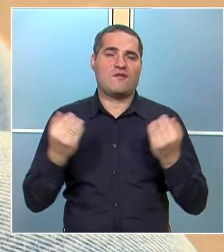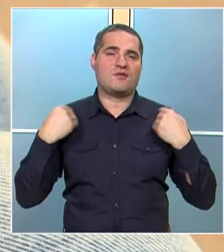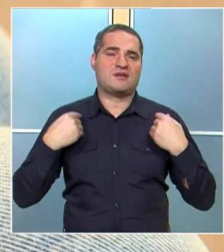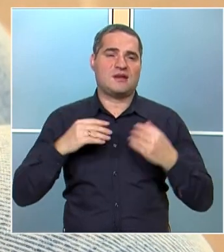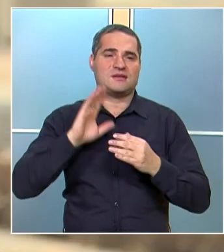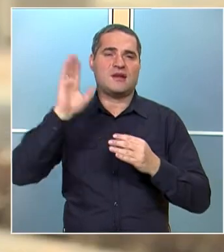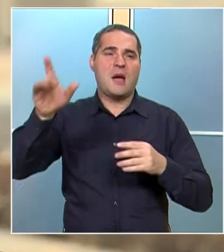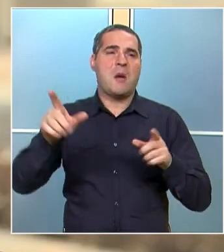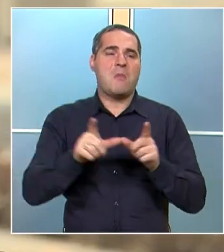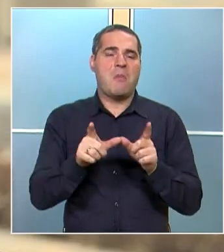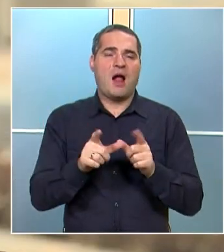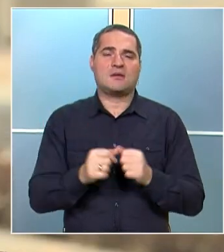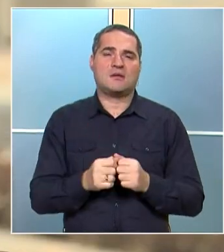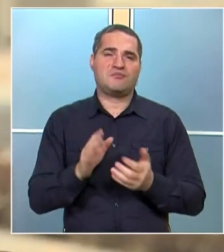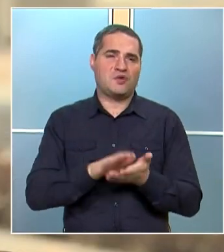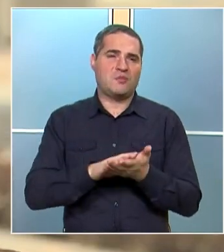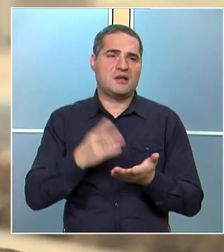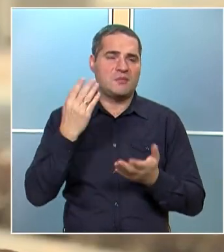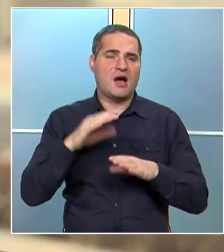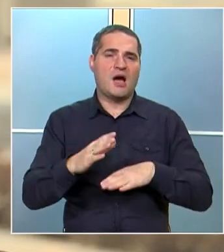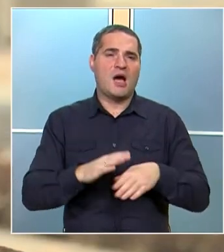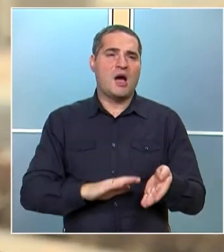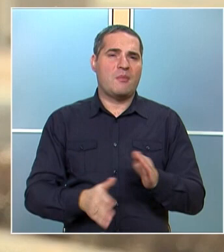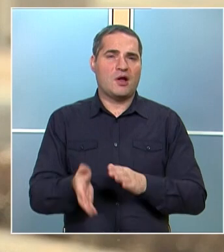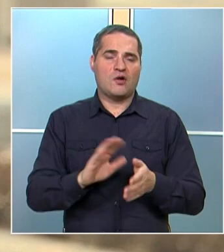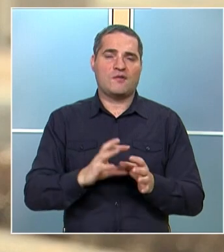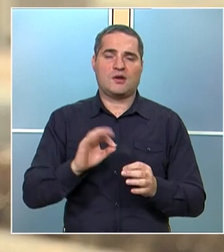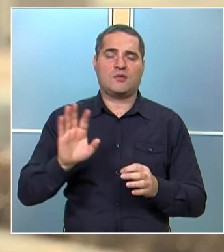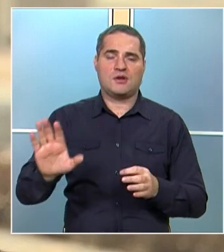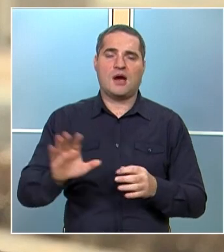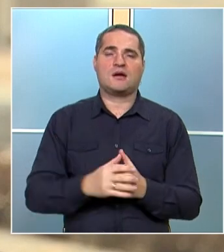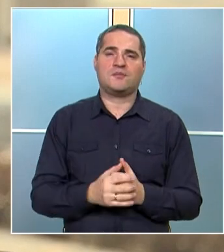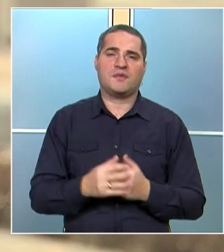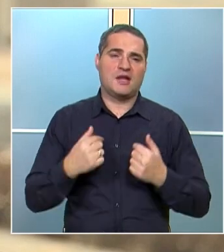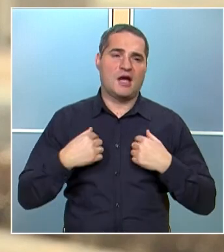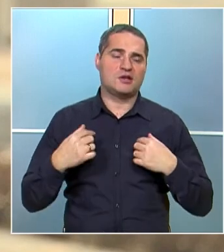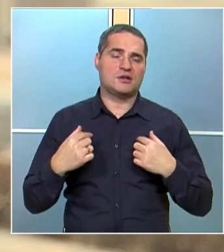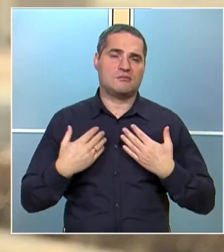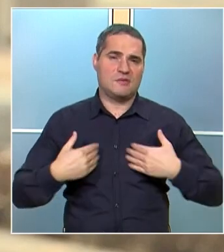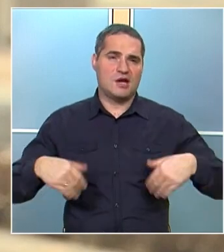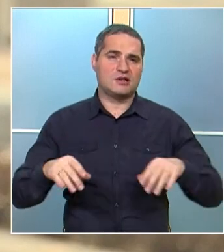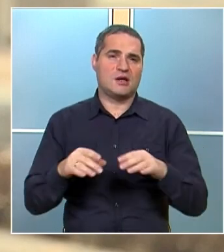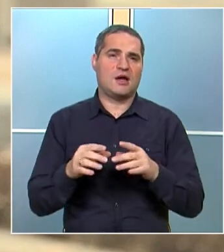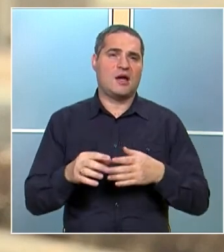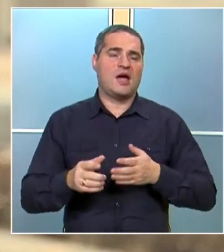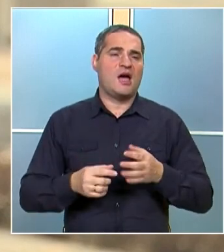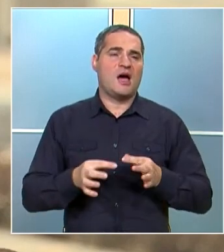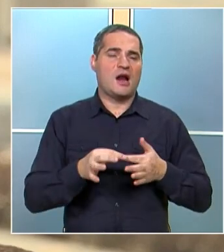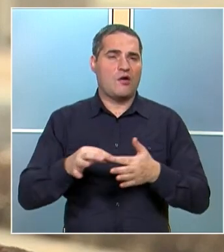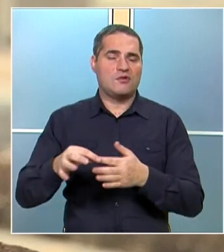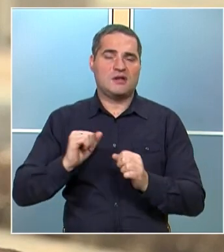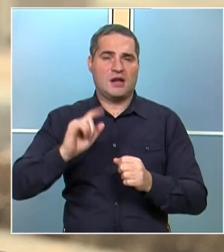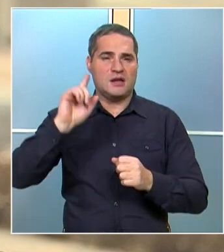в Малта. Документите бяха приготвени от тяхна страна, от нашите ментори тук в България, и